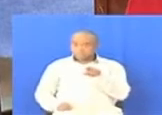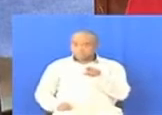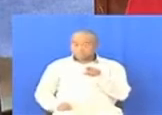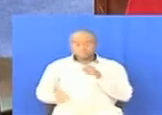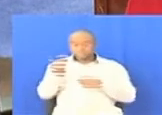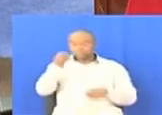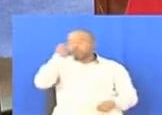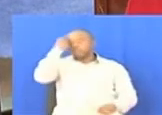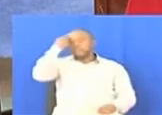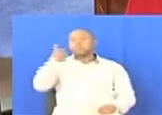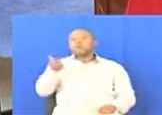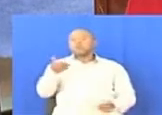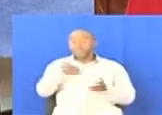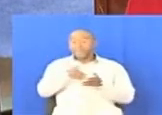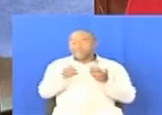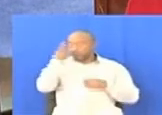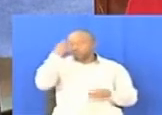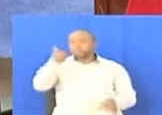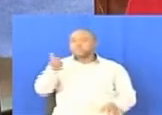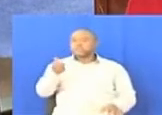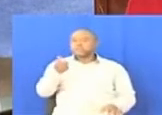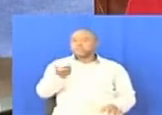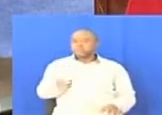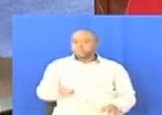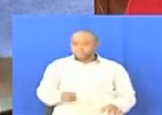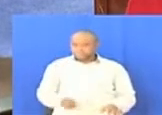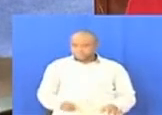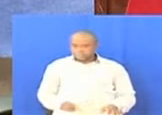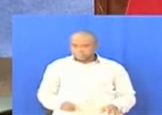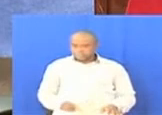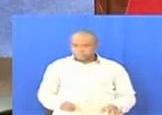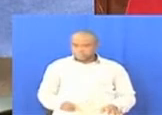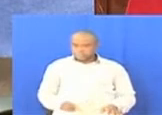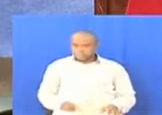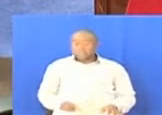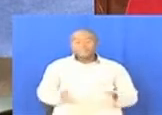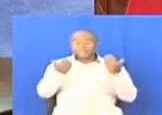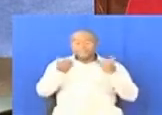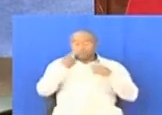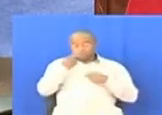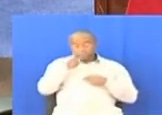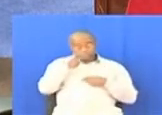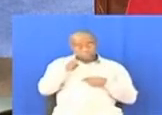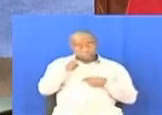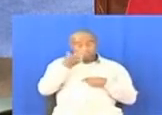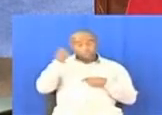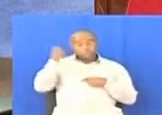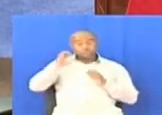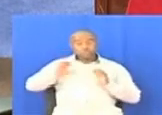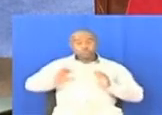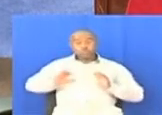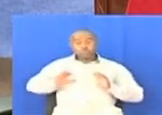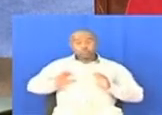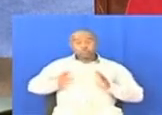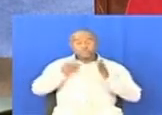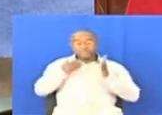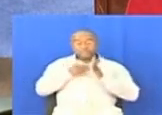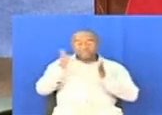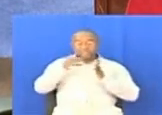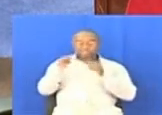hawakumtambua. Mpaka leo hawamtambui. Wao wanasema kwao watakuja. Na utaona kwamba wanavyoishi wana matatizo sana mpaka kesho